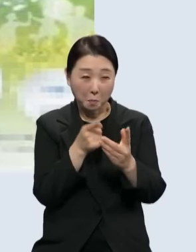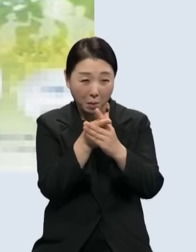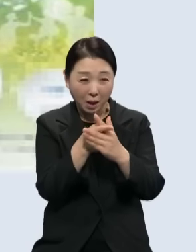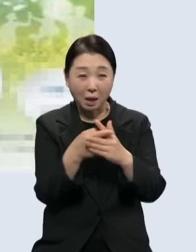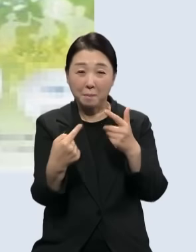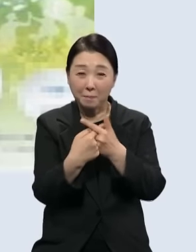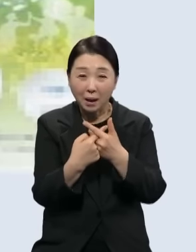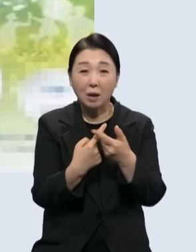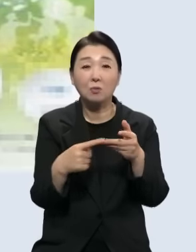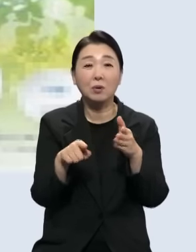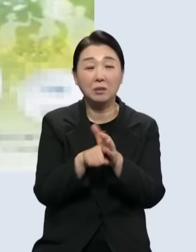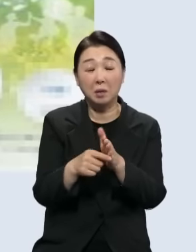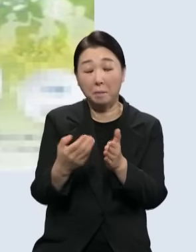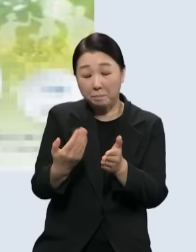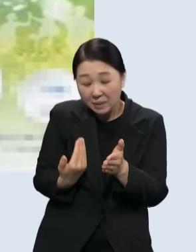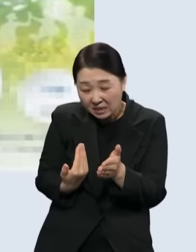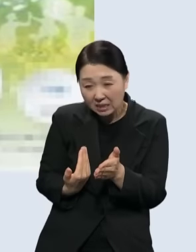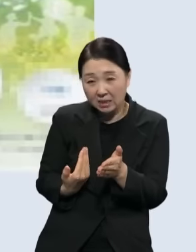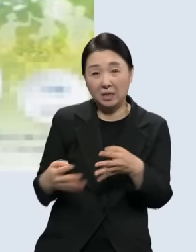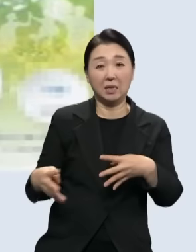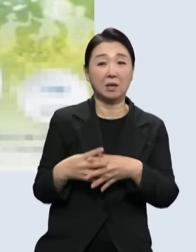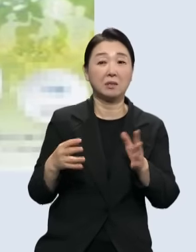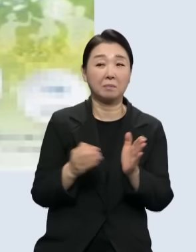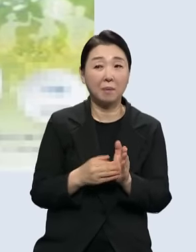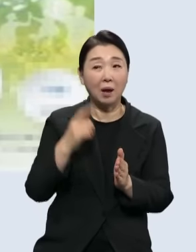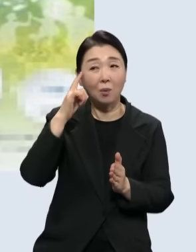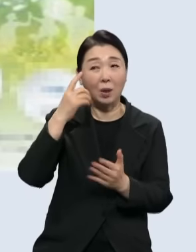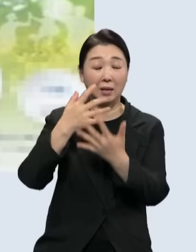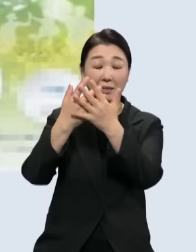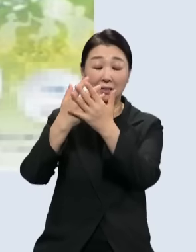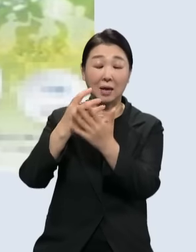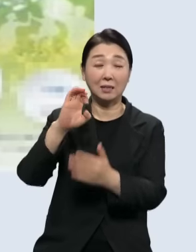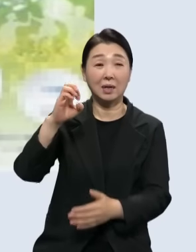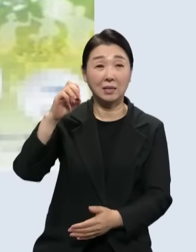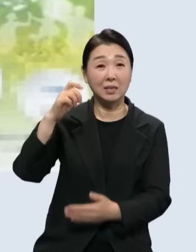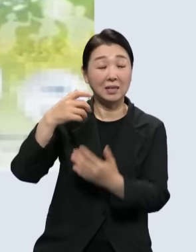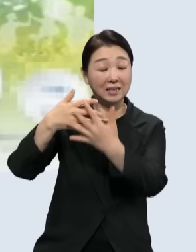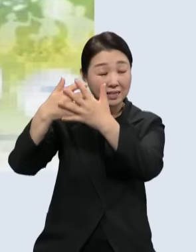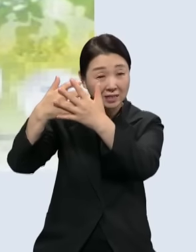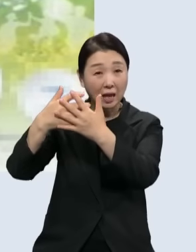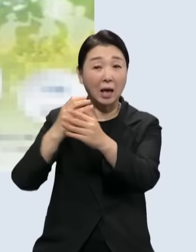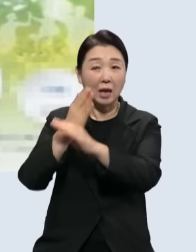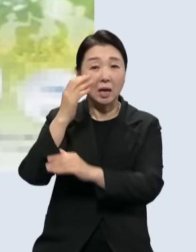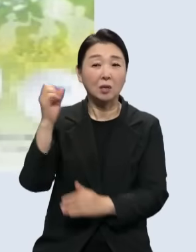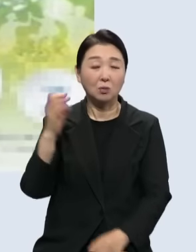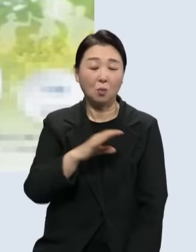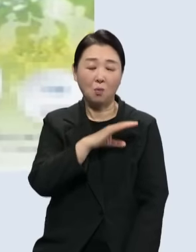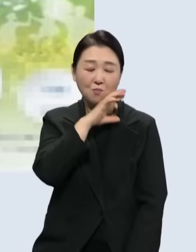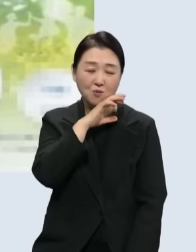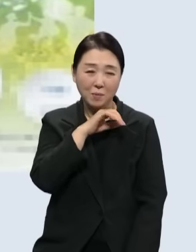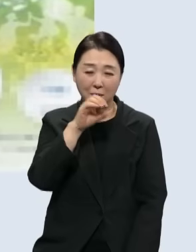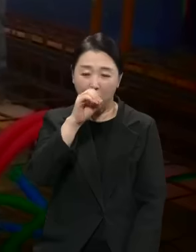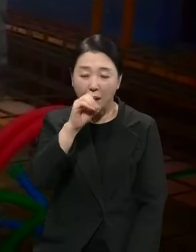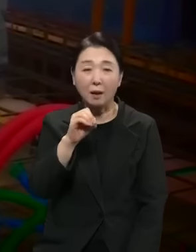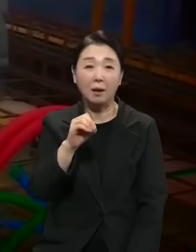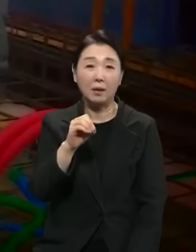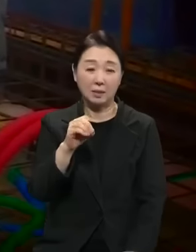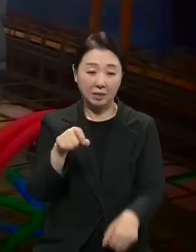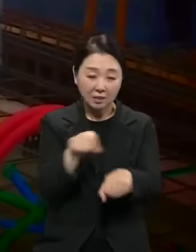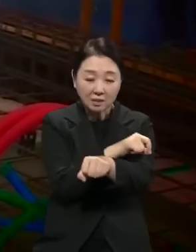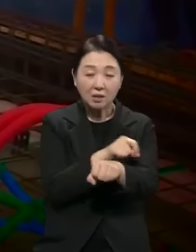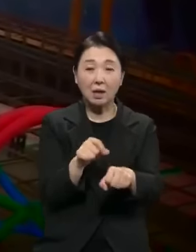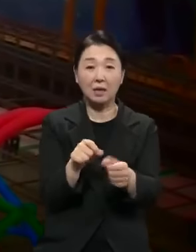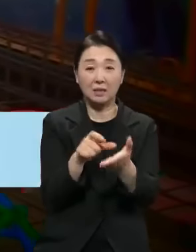표식도 정했습니다 제안서의 상상 이상이나 불만제로 같은 특정 문구를 약속하고 썼습니다